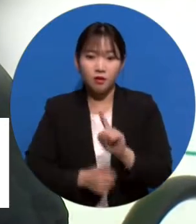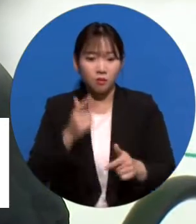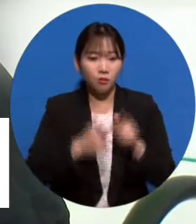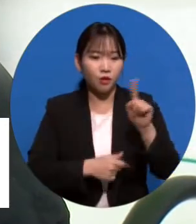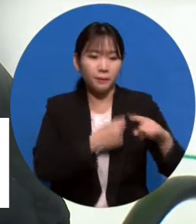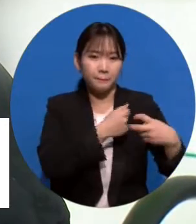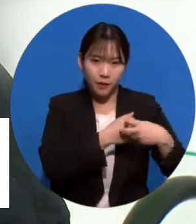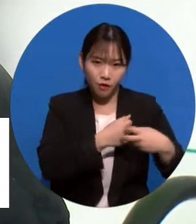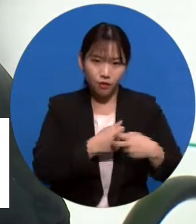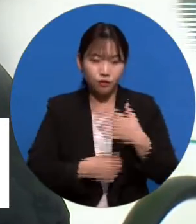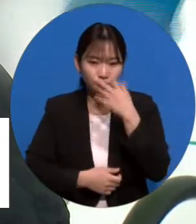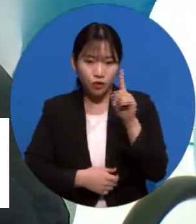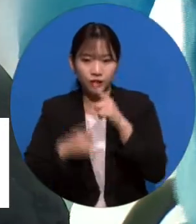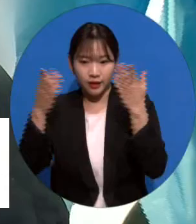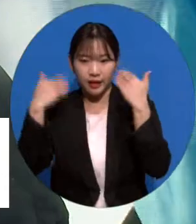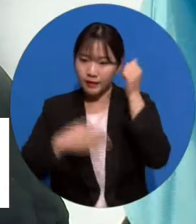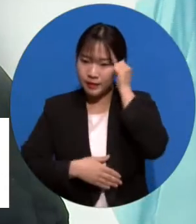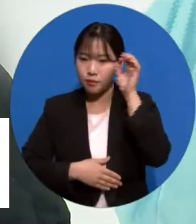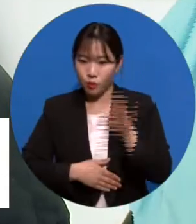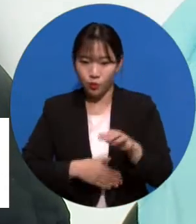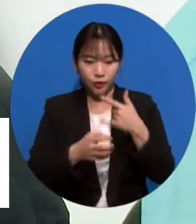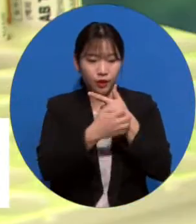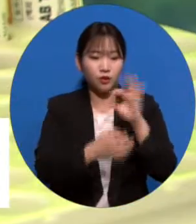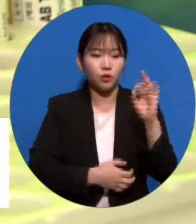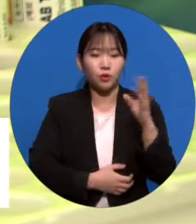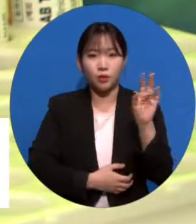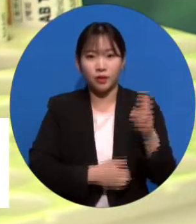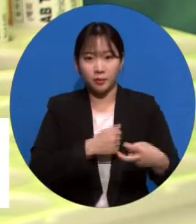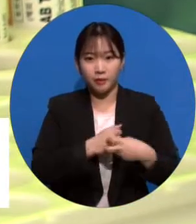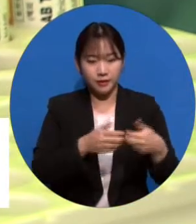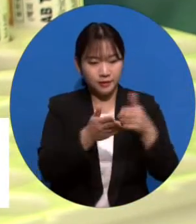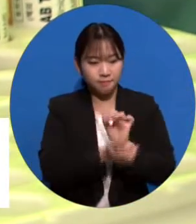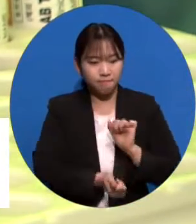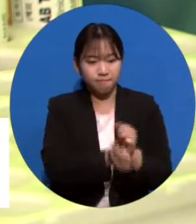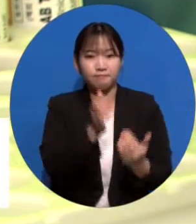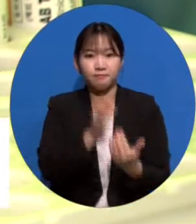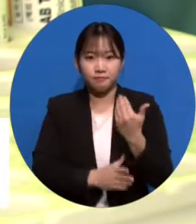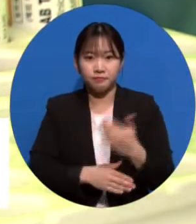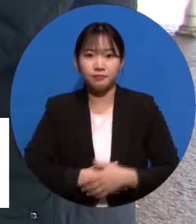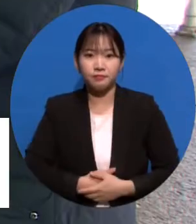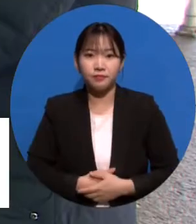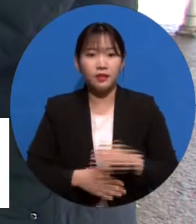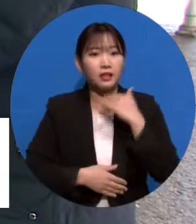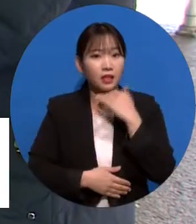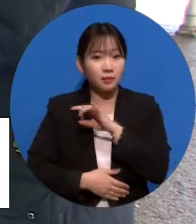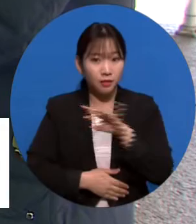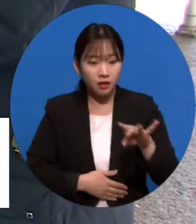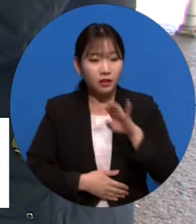모 병원과 순천 모 대학교 기숙사, 나주 요양병원 등에서 집단 감염이 발생했으며